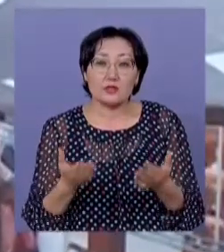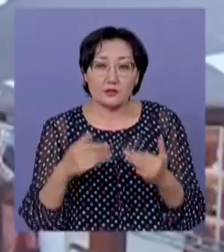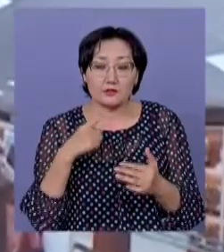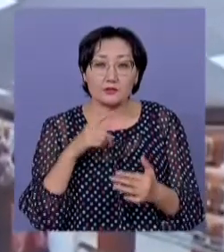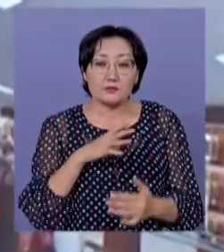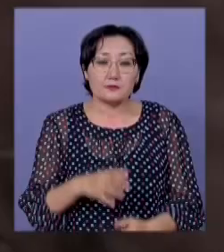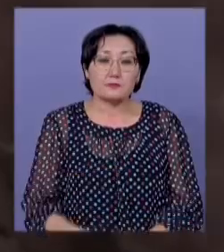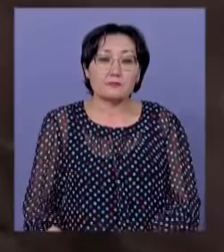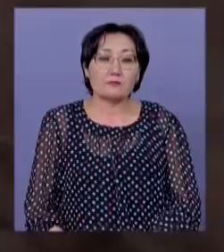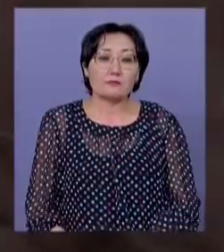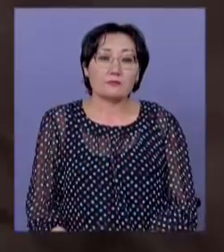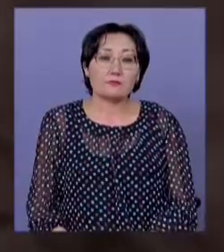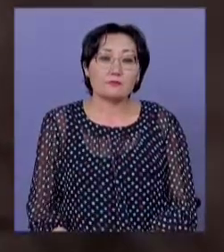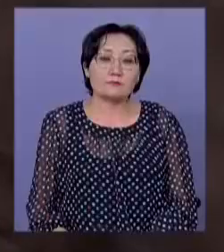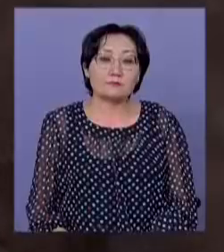айтты.